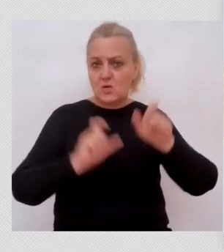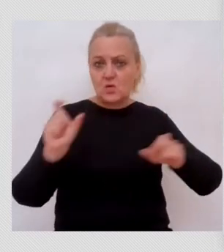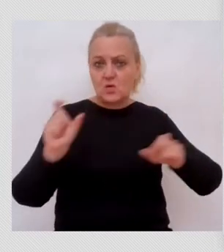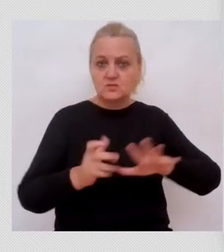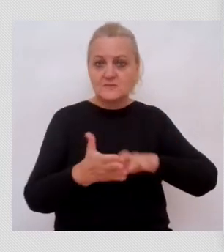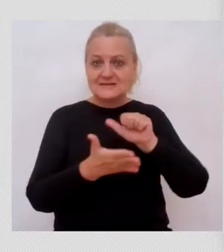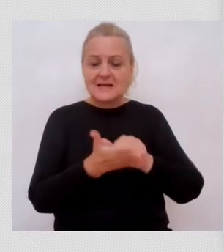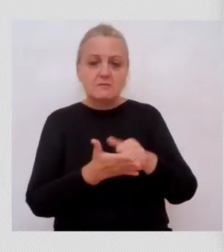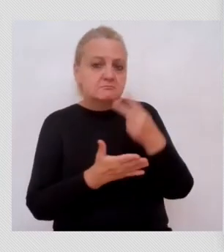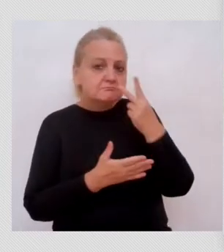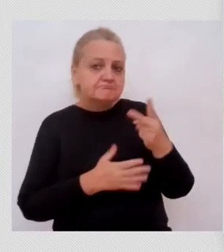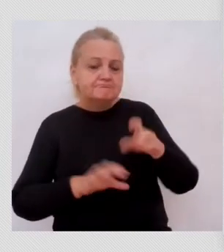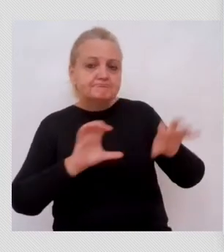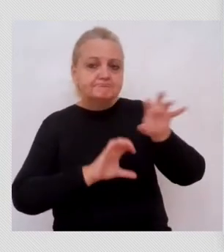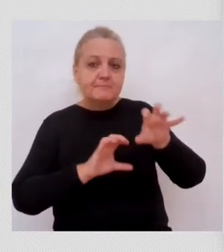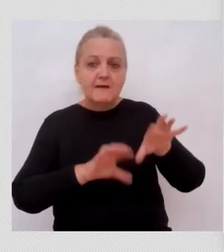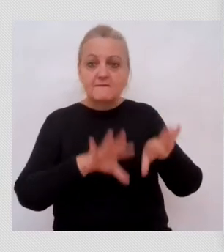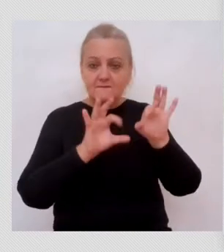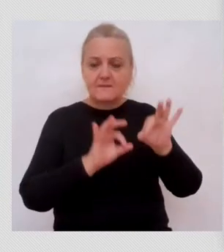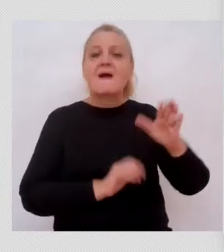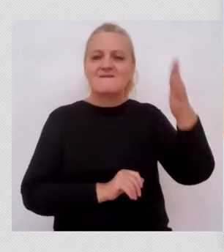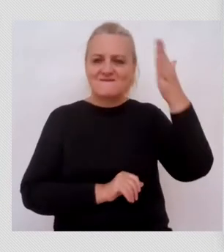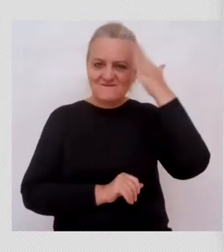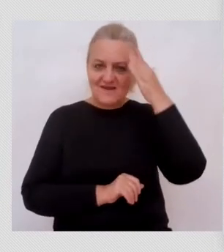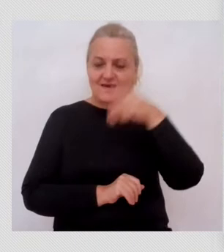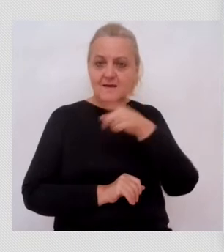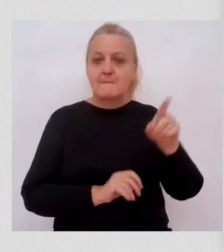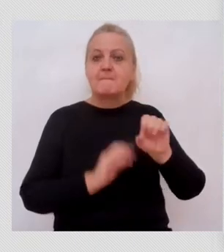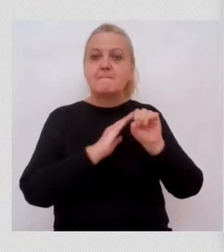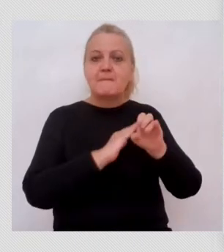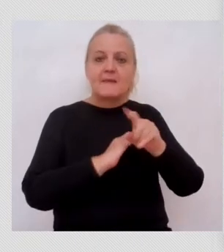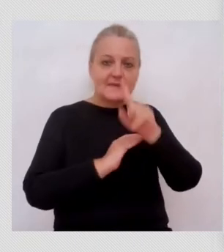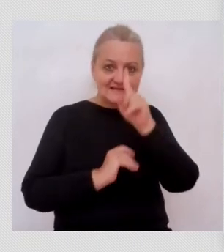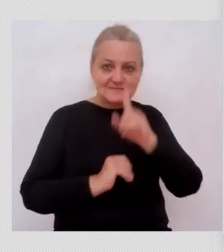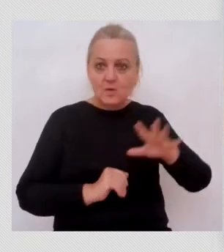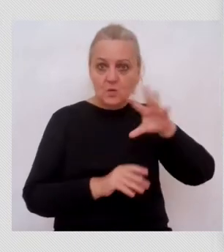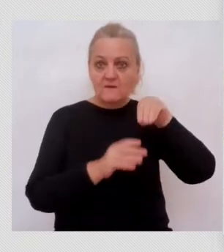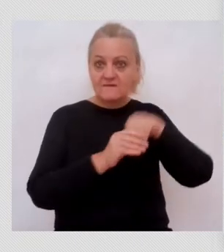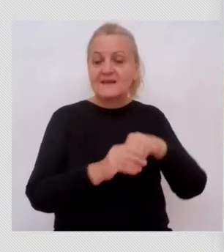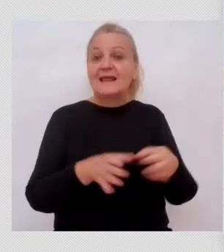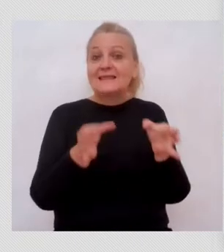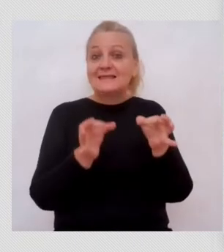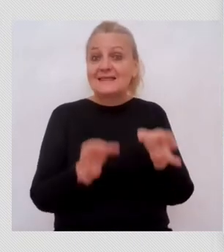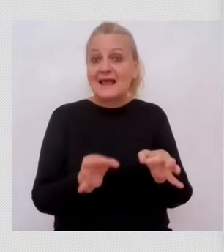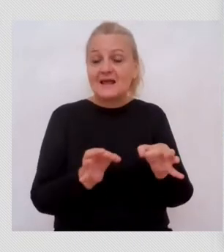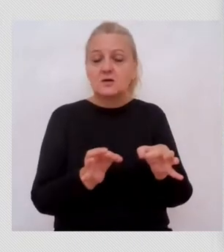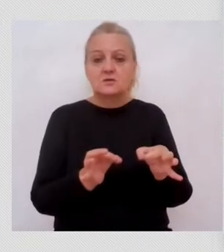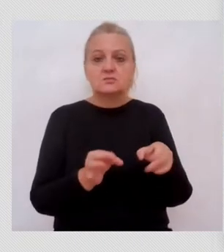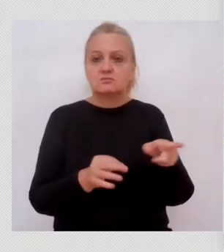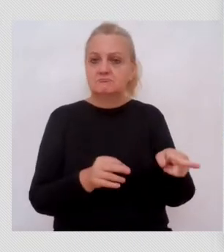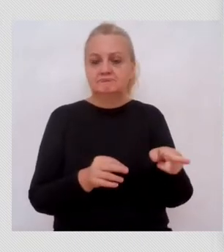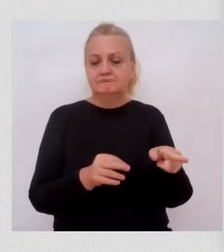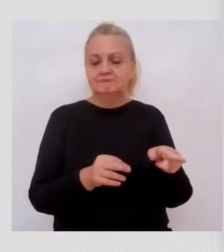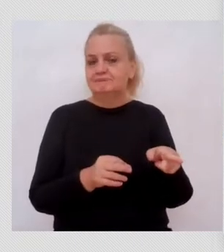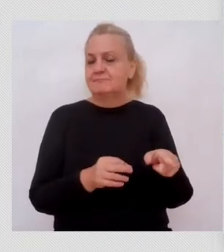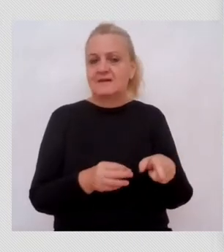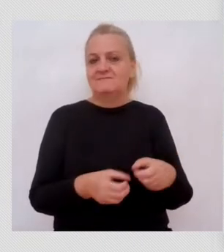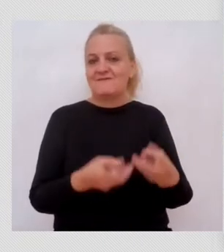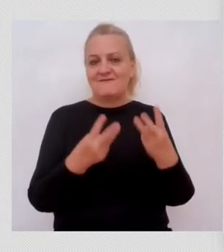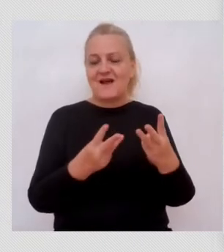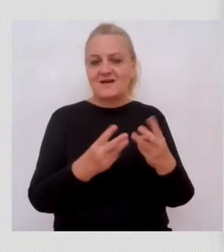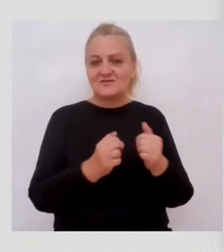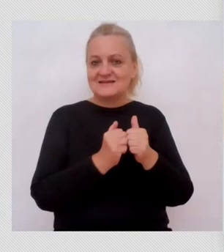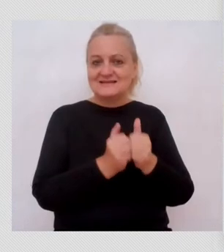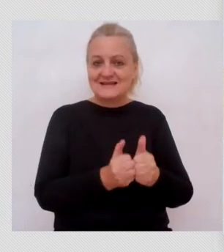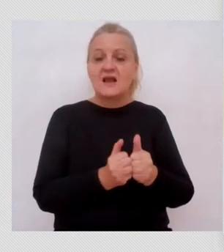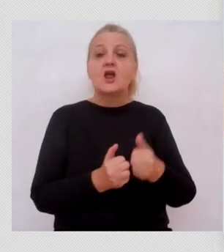się obserwacją wyborów wie, że media społecznościowe w tej chwili odgrywają znacznie większą rolę niż outdoor,